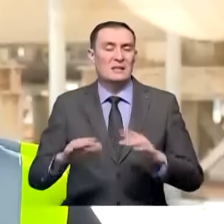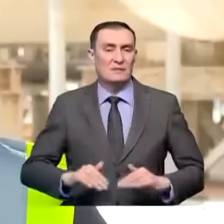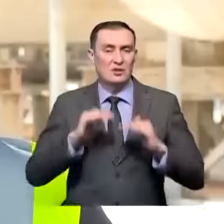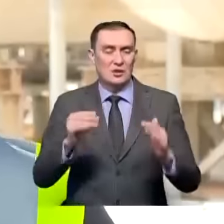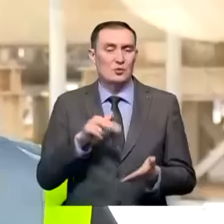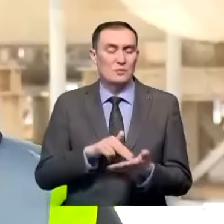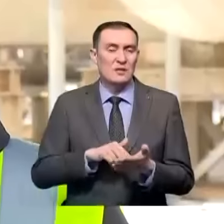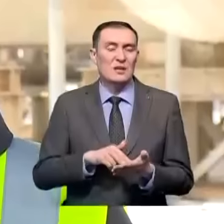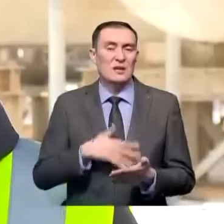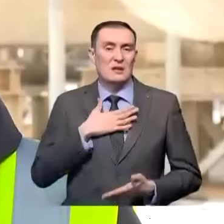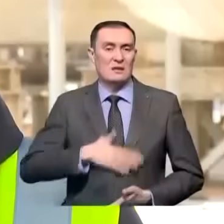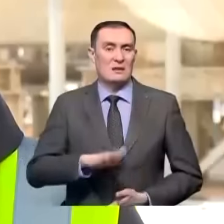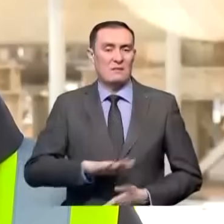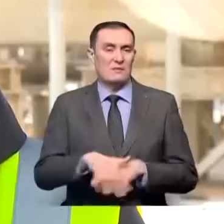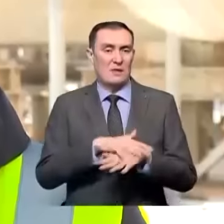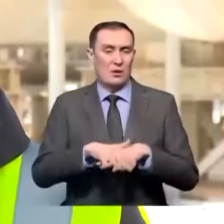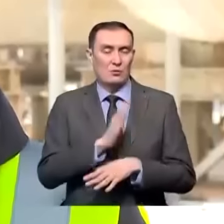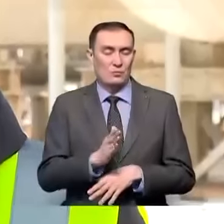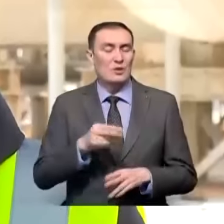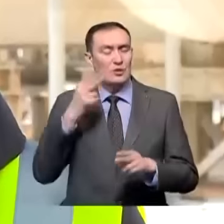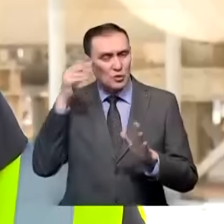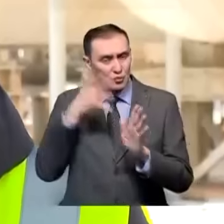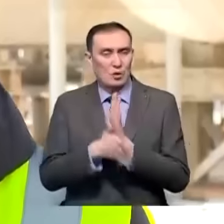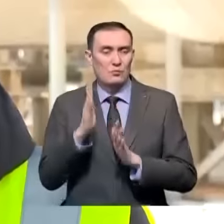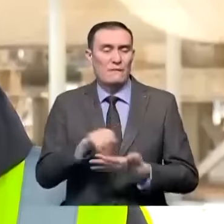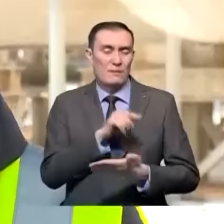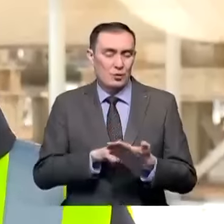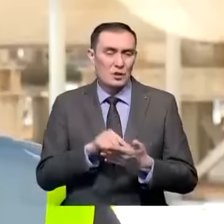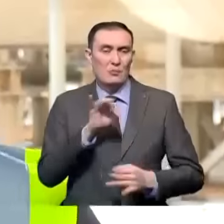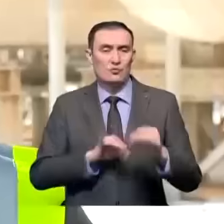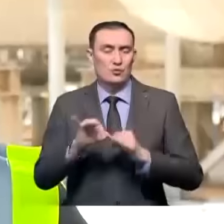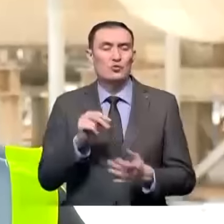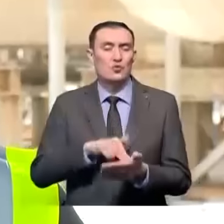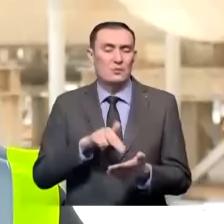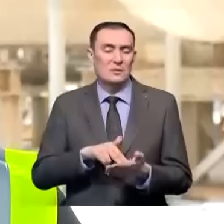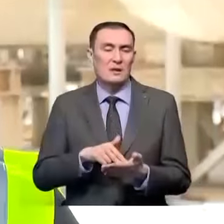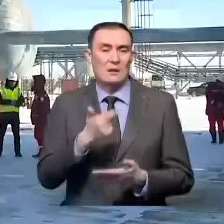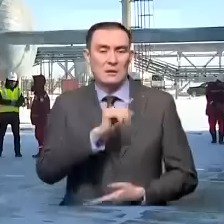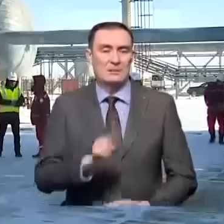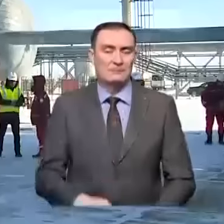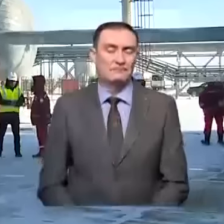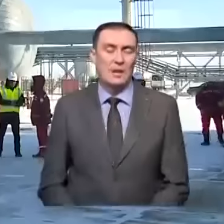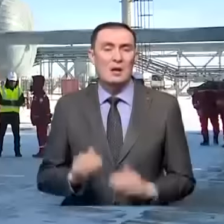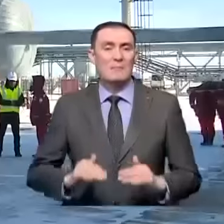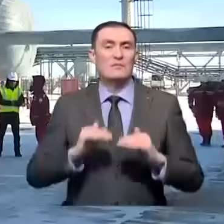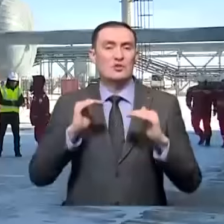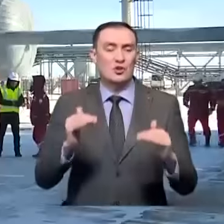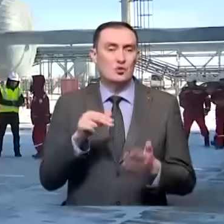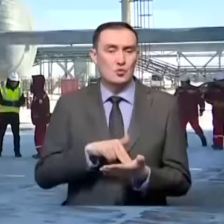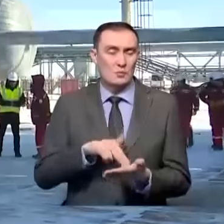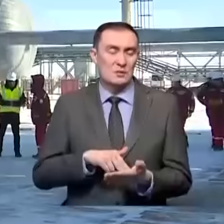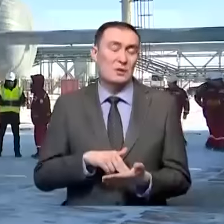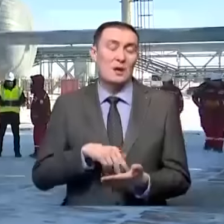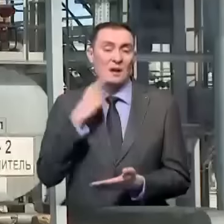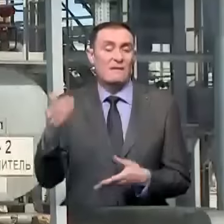цен и недовольства потребителей. Мы полностью изучим этот вопрос и рассмотрим повышение стоимости продукта. Повышение фиксированной цены,